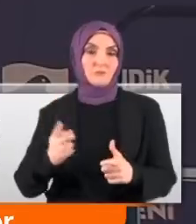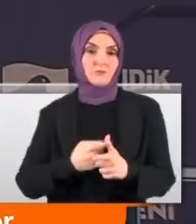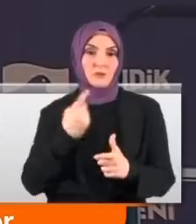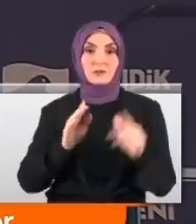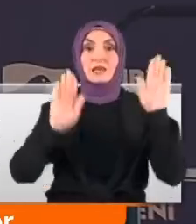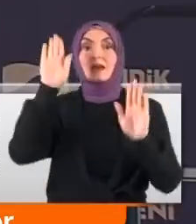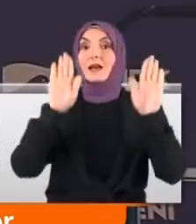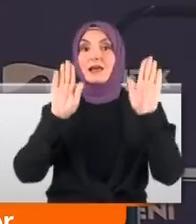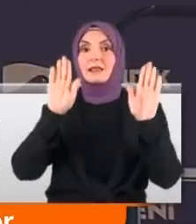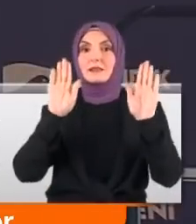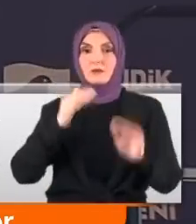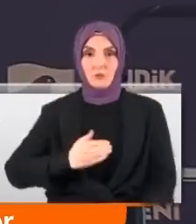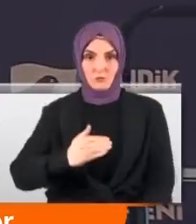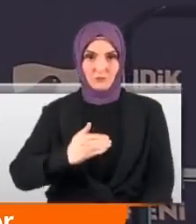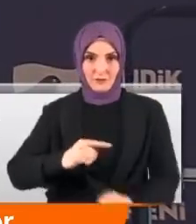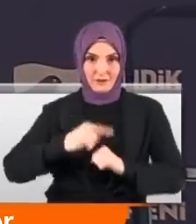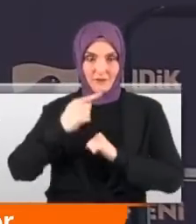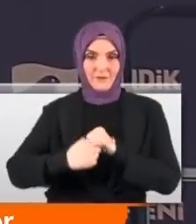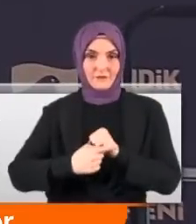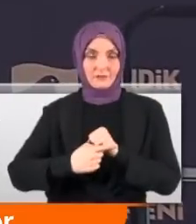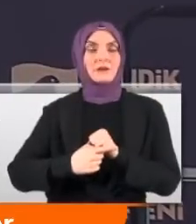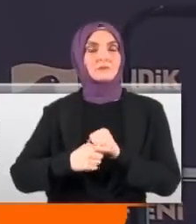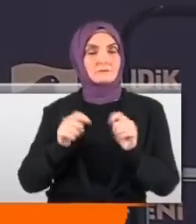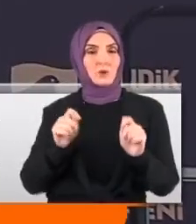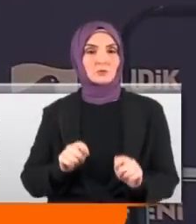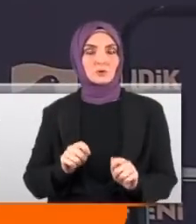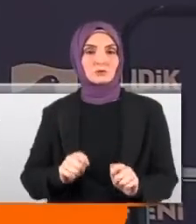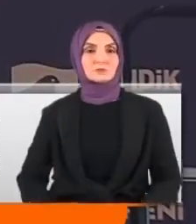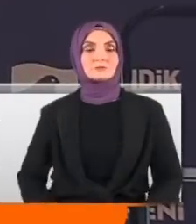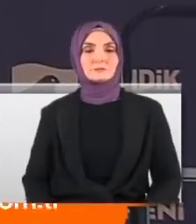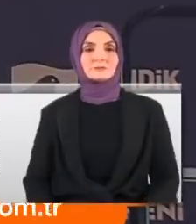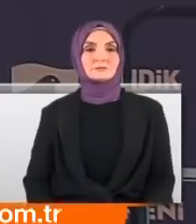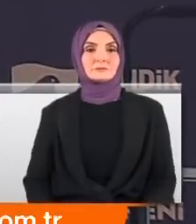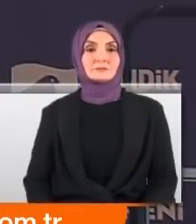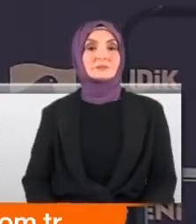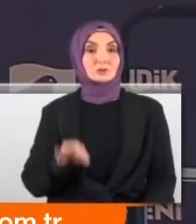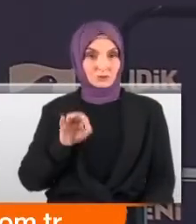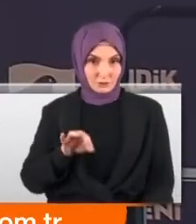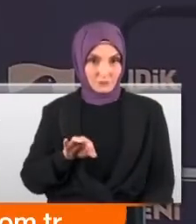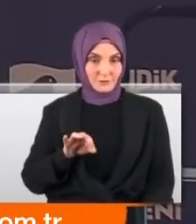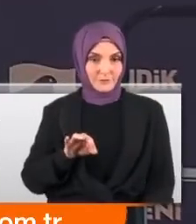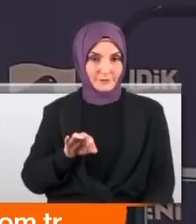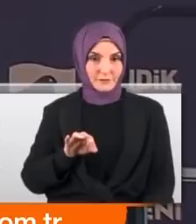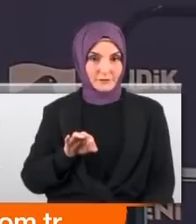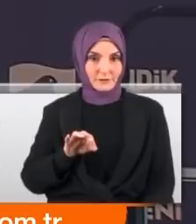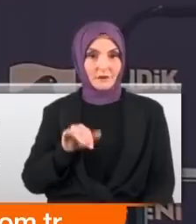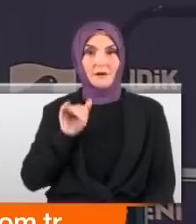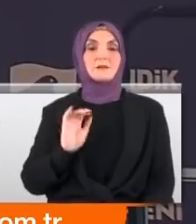ihalesini önümüzdeki hafta yapacağız. Şimdiden hak